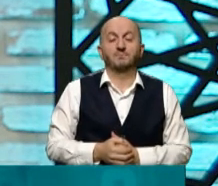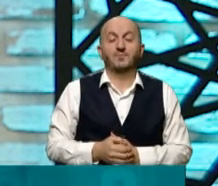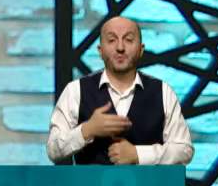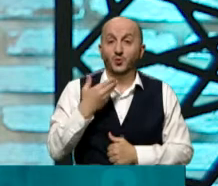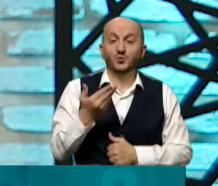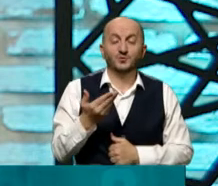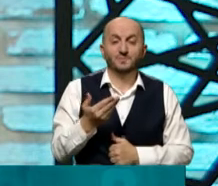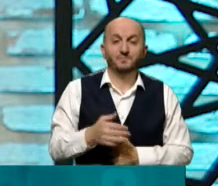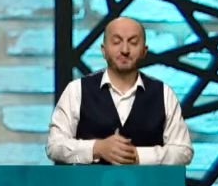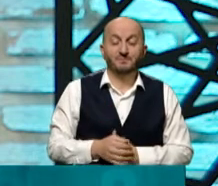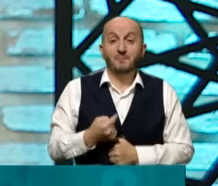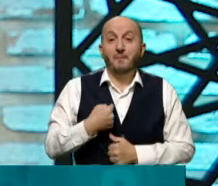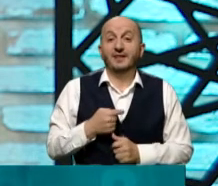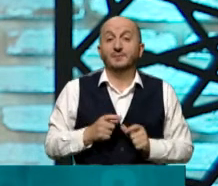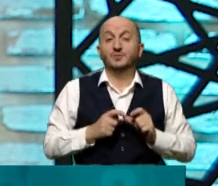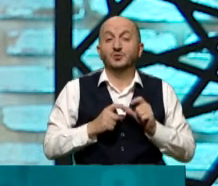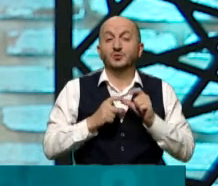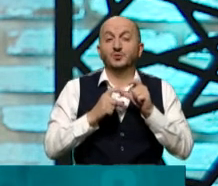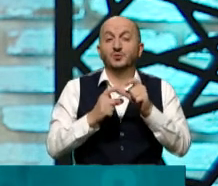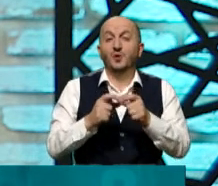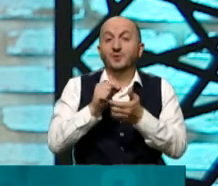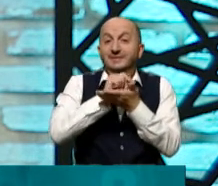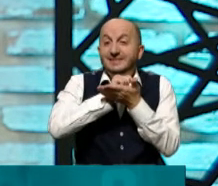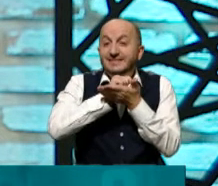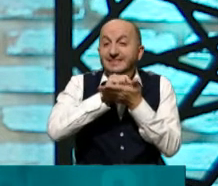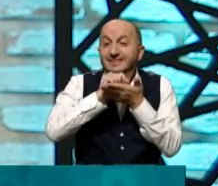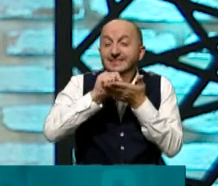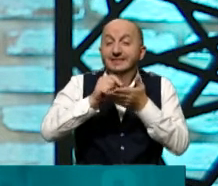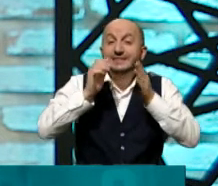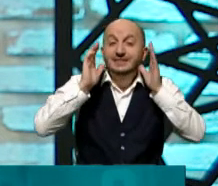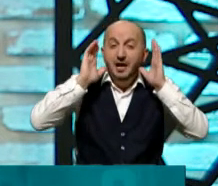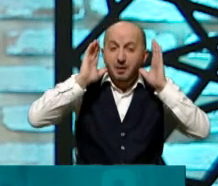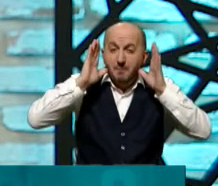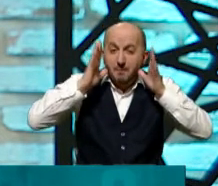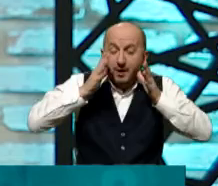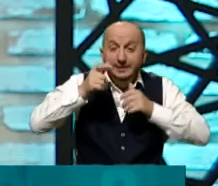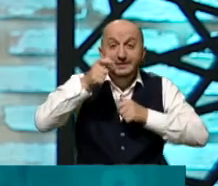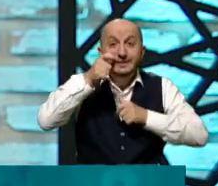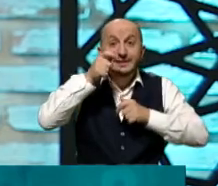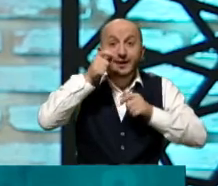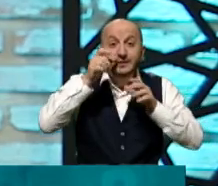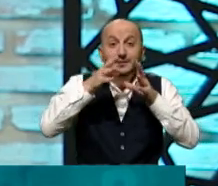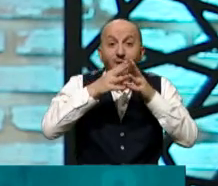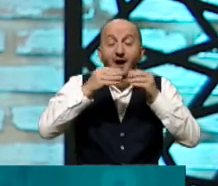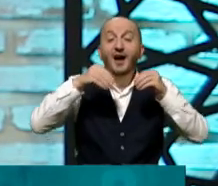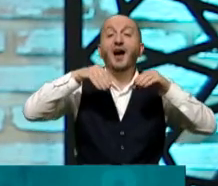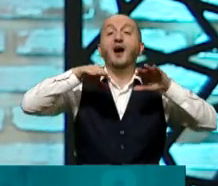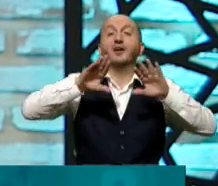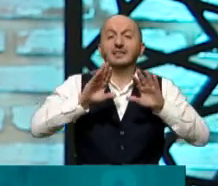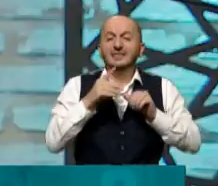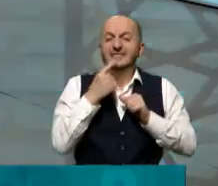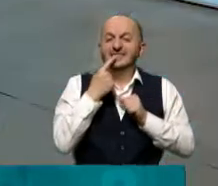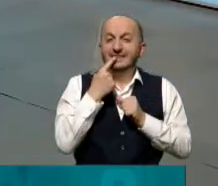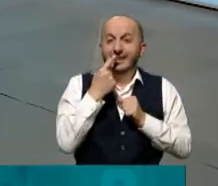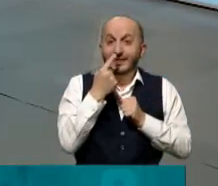Buyurun. Ben sorum yazdırmıştım o günü. Ben namaz kılarken dikkatim dağılmasın diye Furkan Bey yavrum çok beğeniyorum.